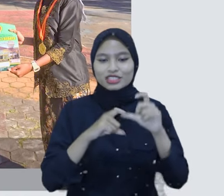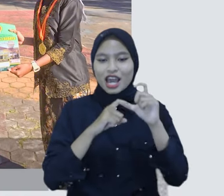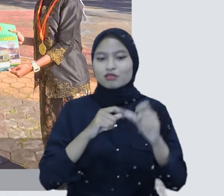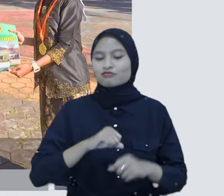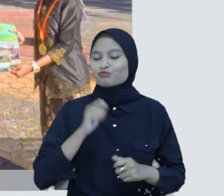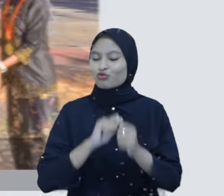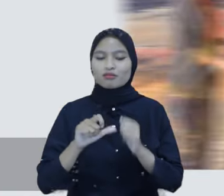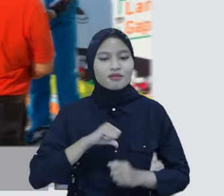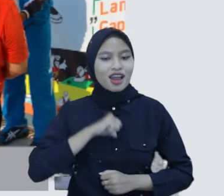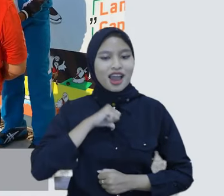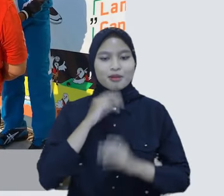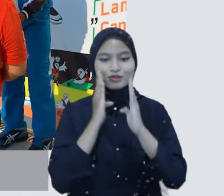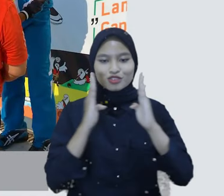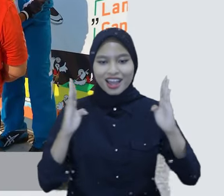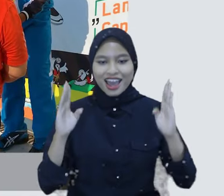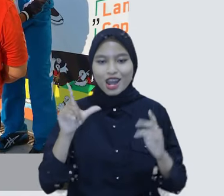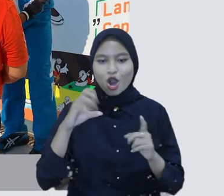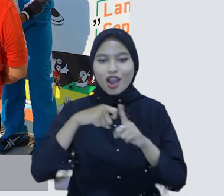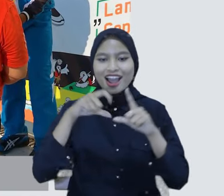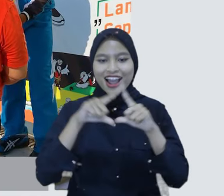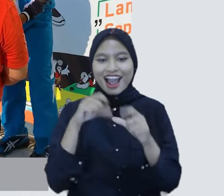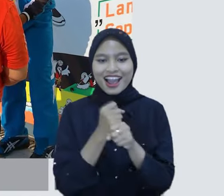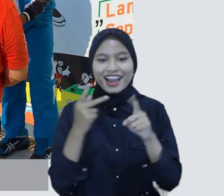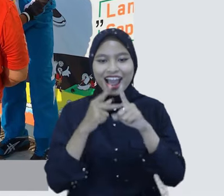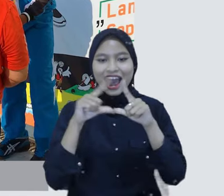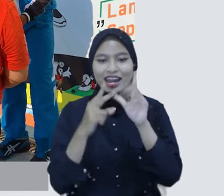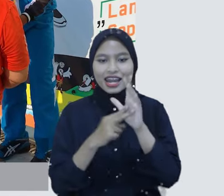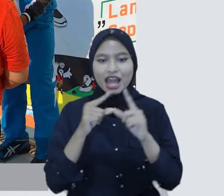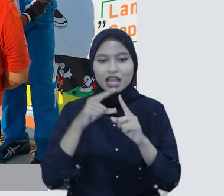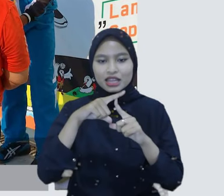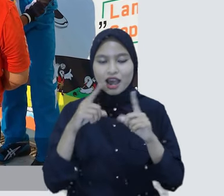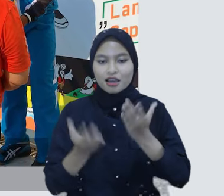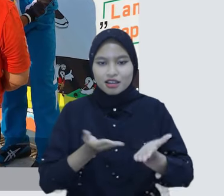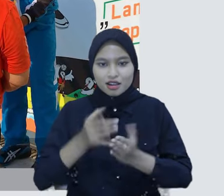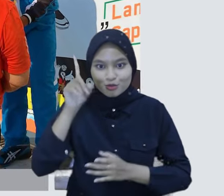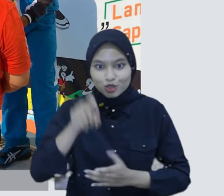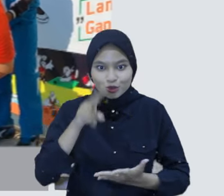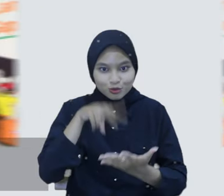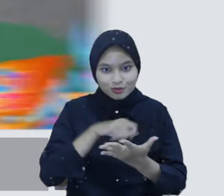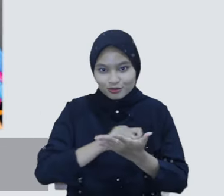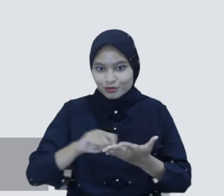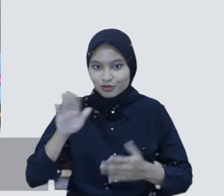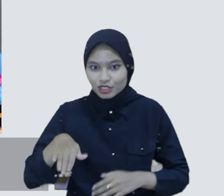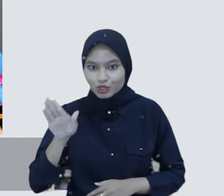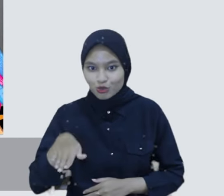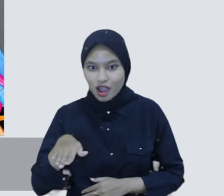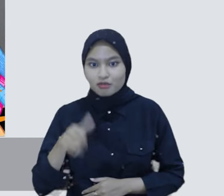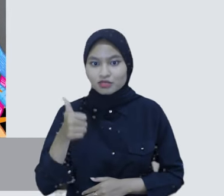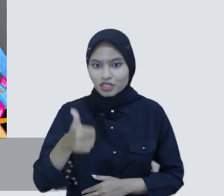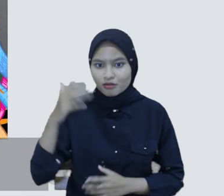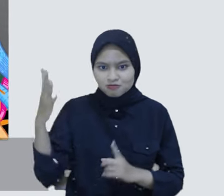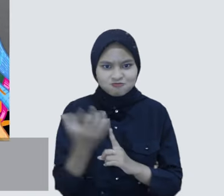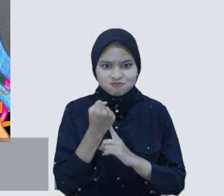membanggakan. Kehadiran Perpustakaan Loka Dana sanggup mengakomodasi kebutuhan literasi siswa untuk